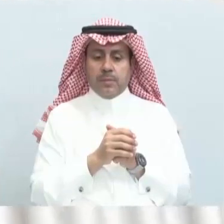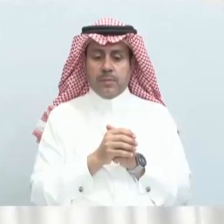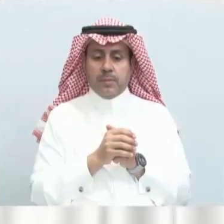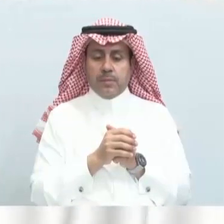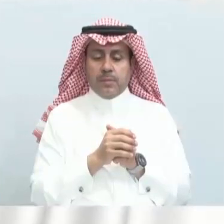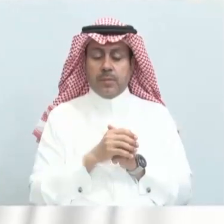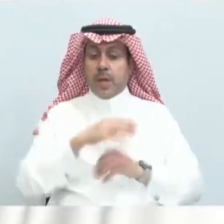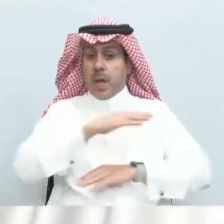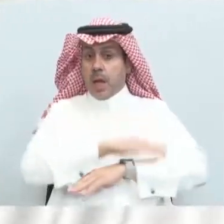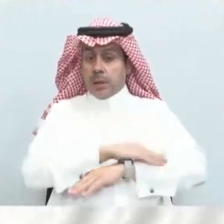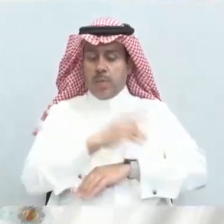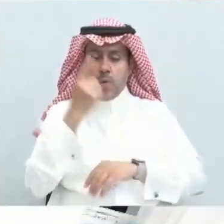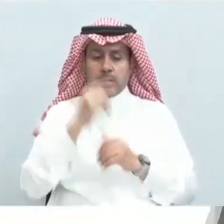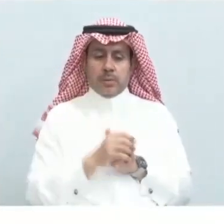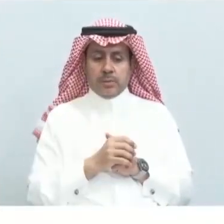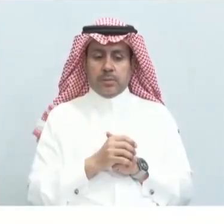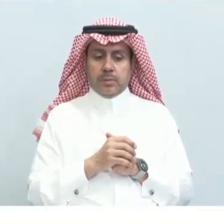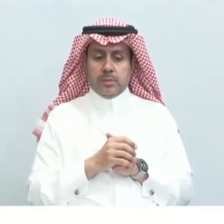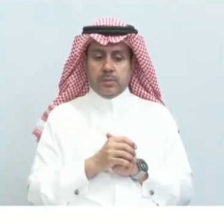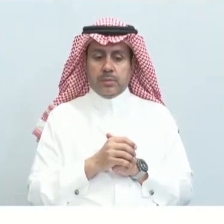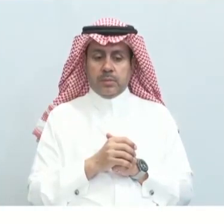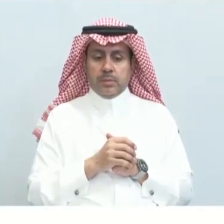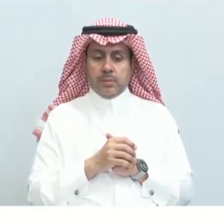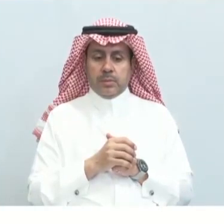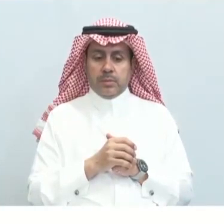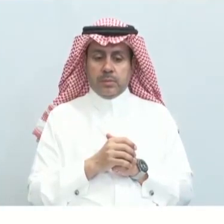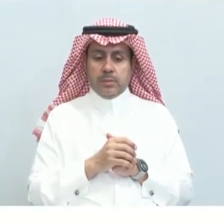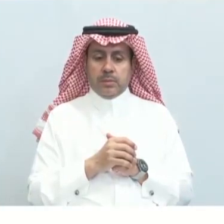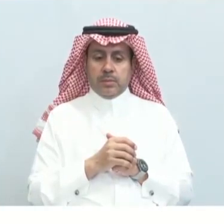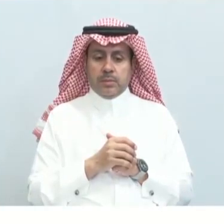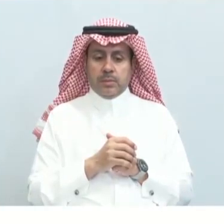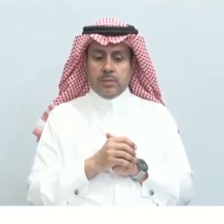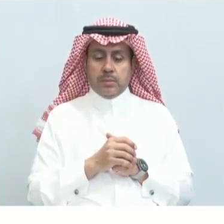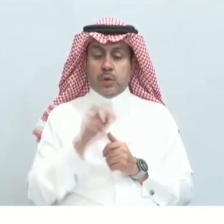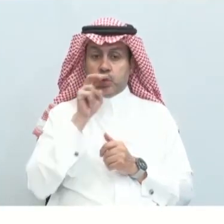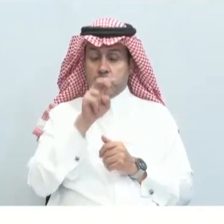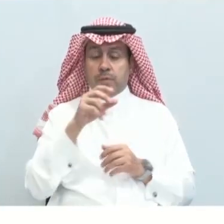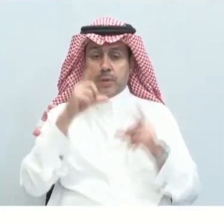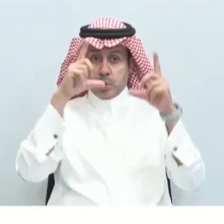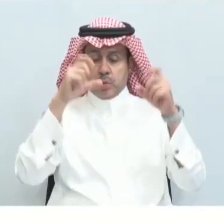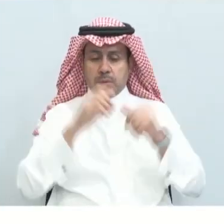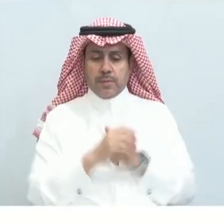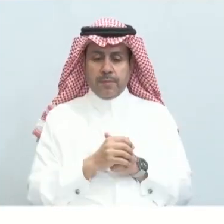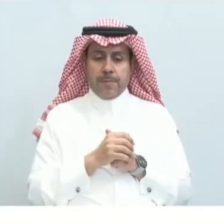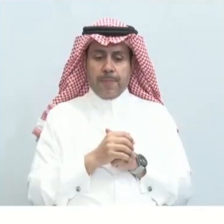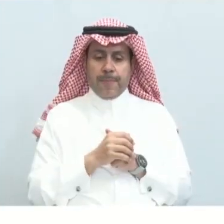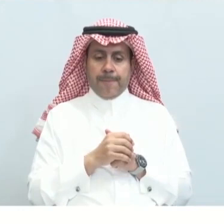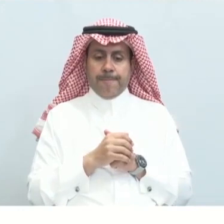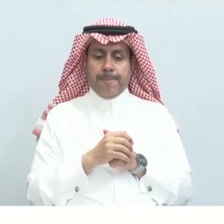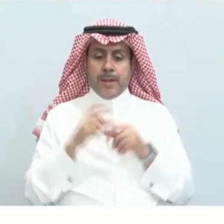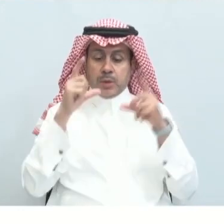اذا الاداب واحد وهنا لاحظوا معي تشاهدون صورا